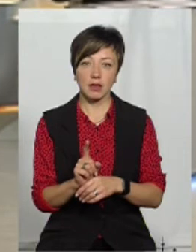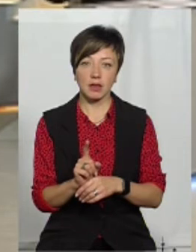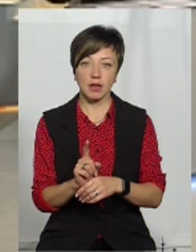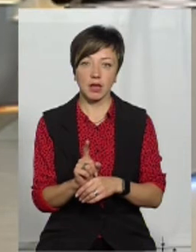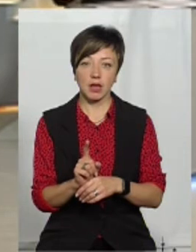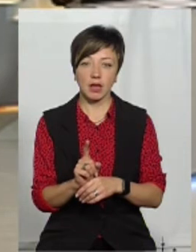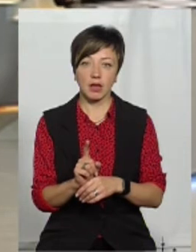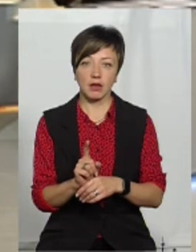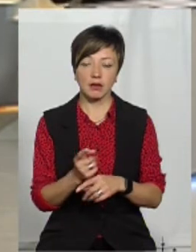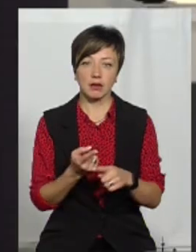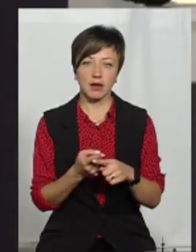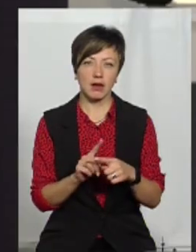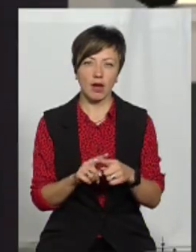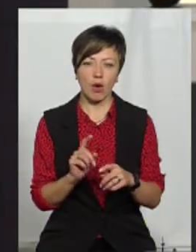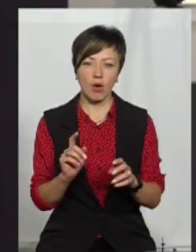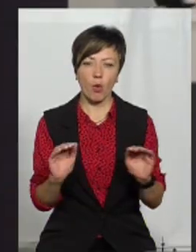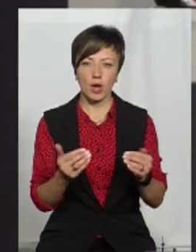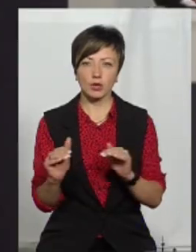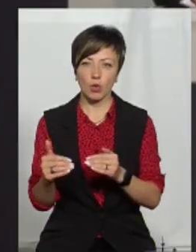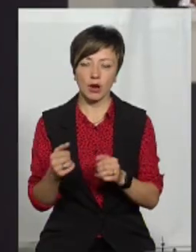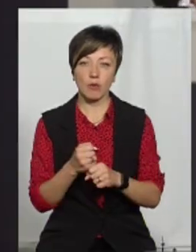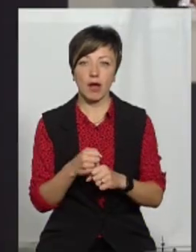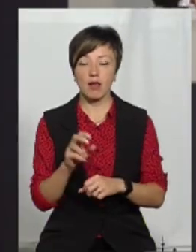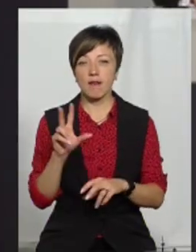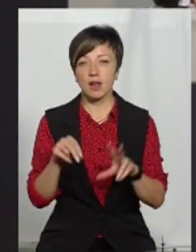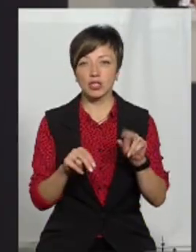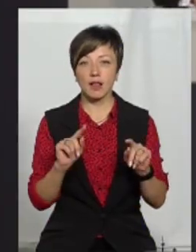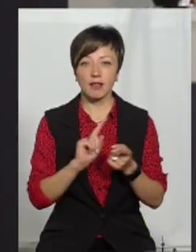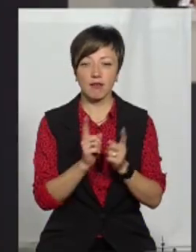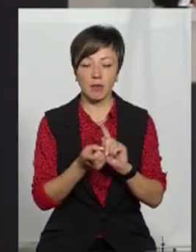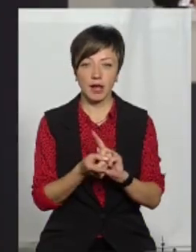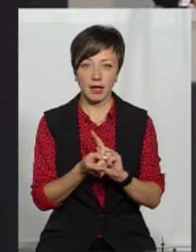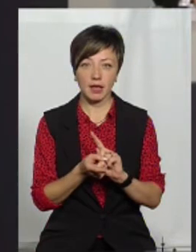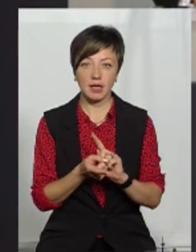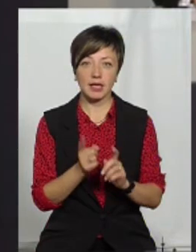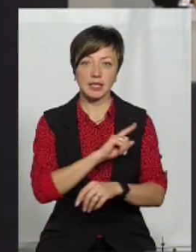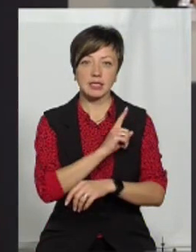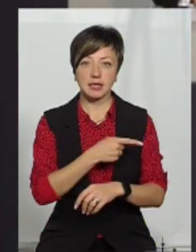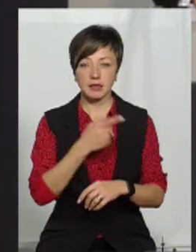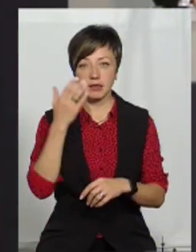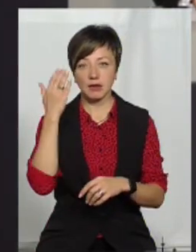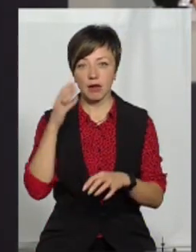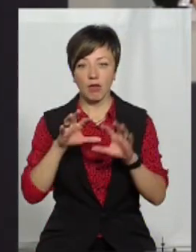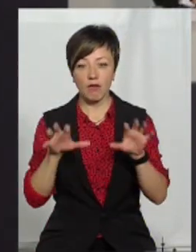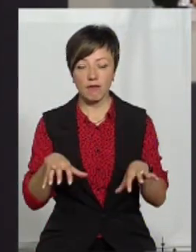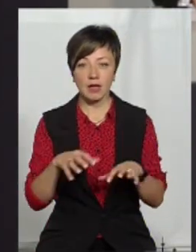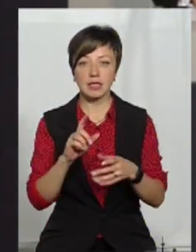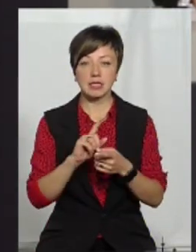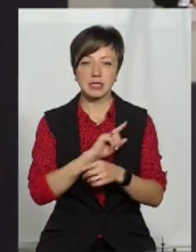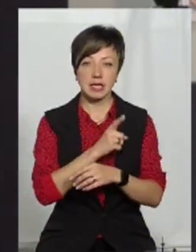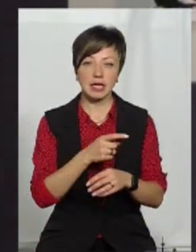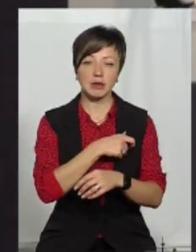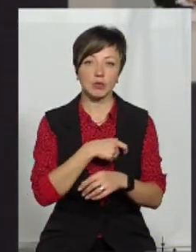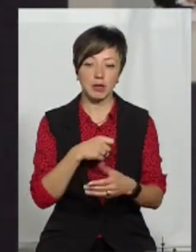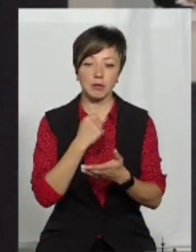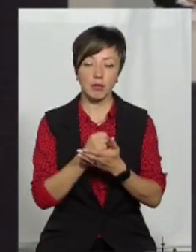мати бути ширше в рамках законодавства працювати. Але я вважаю, що навпаки, сильний голова, сильні депутати, навпаки, вони приймають такий документ,